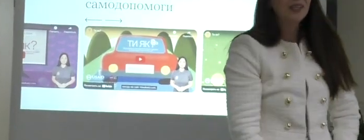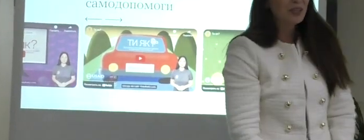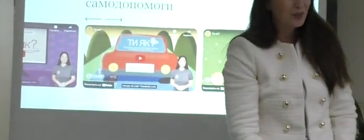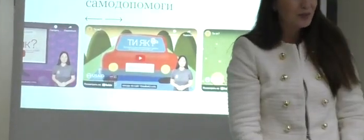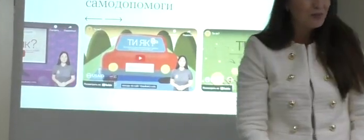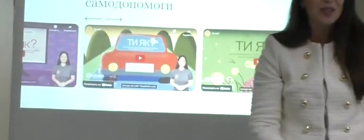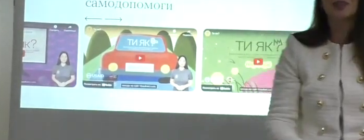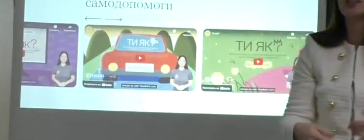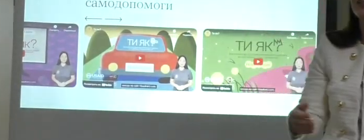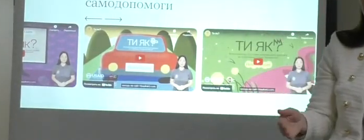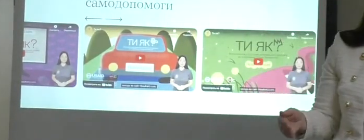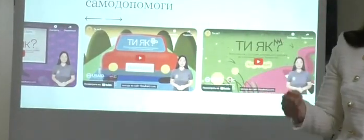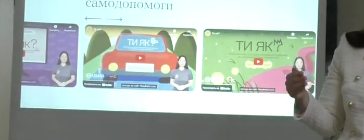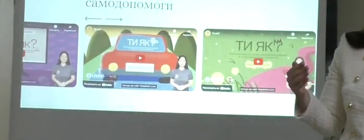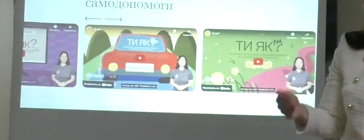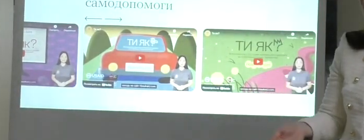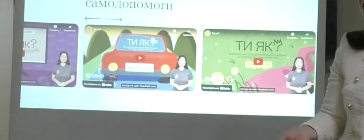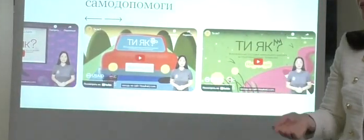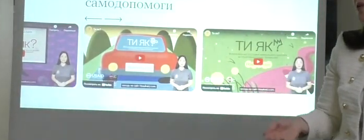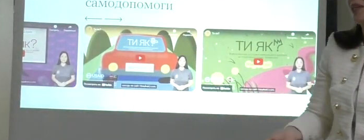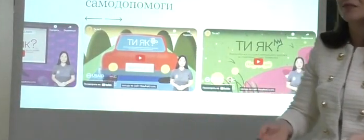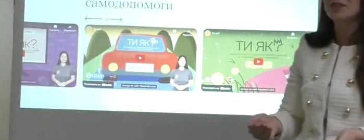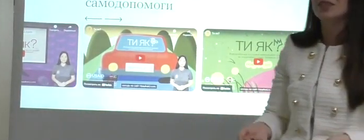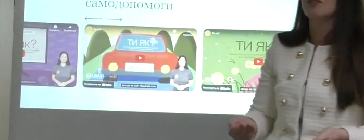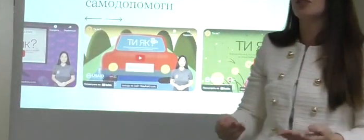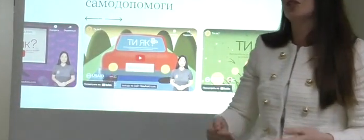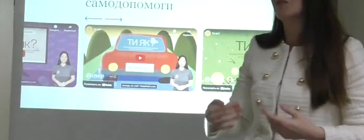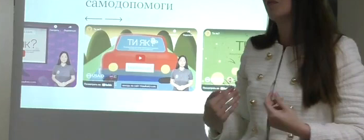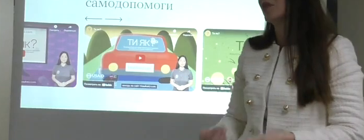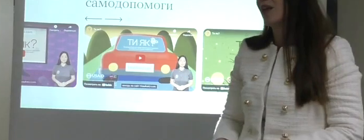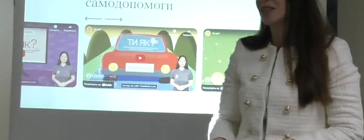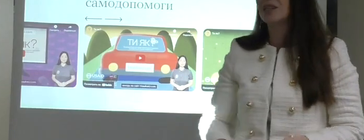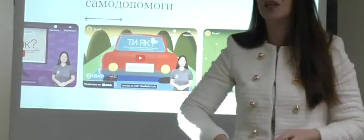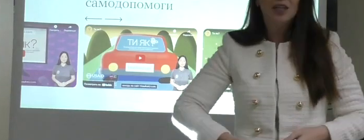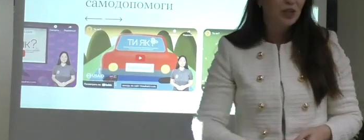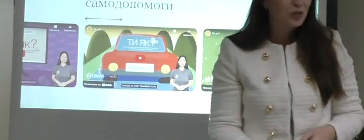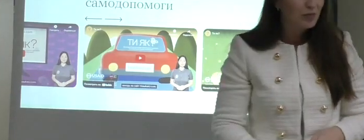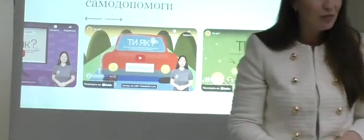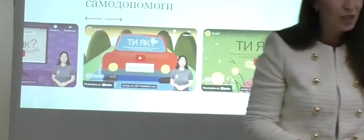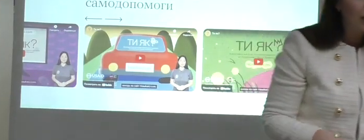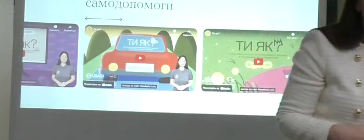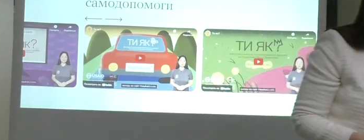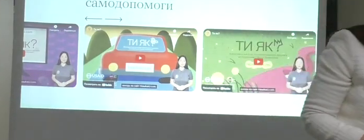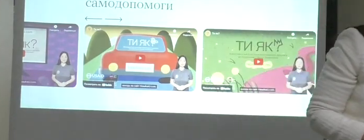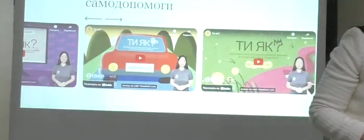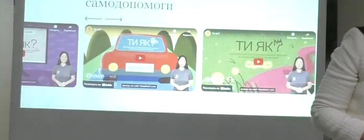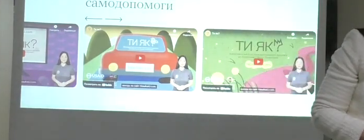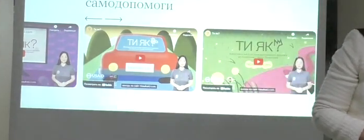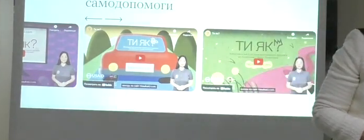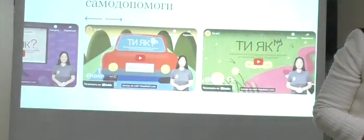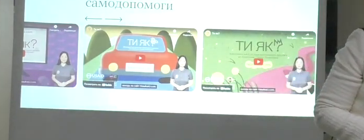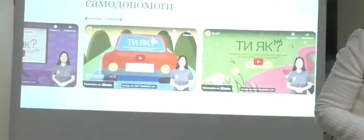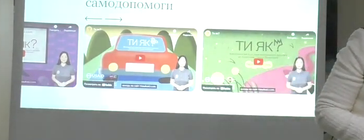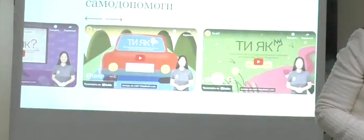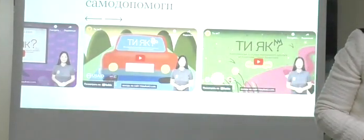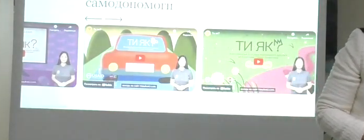енергію. Ось така чудова вправа сокира. І повторюємо, поки ми не відчуємо полегшення, що ми вже не відчуваємо